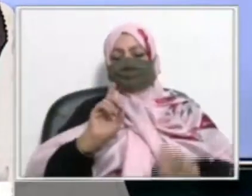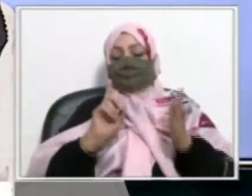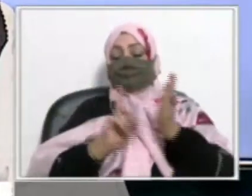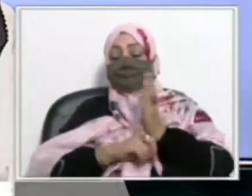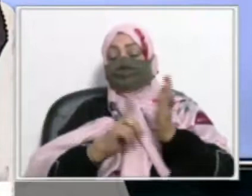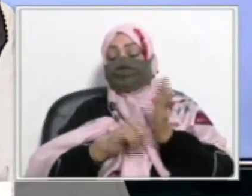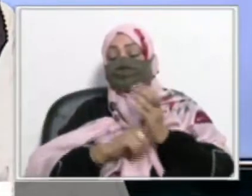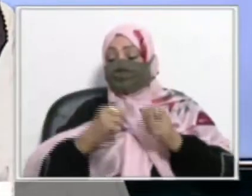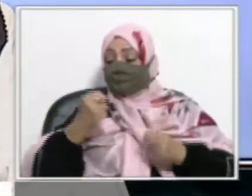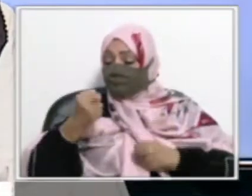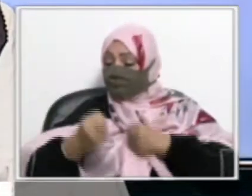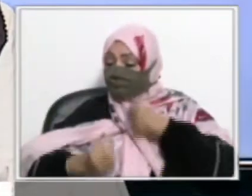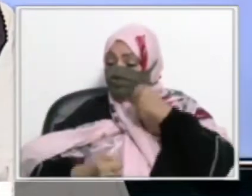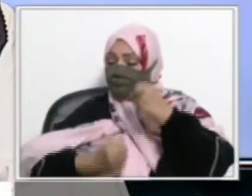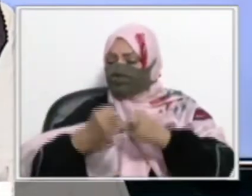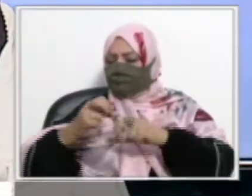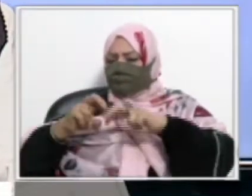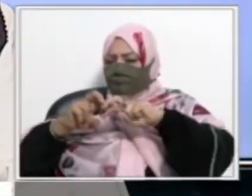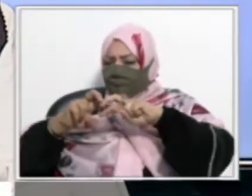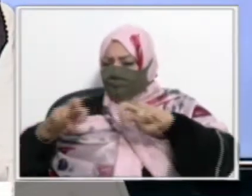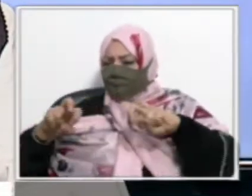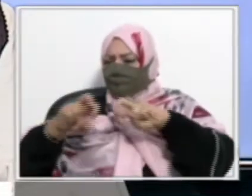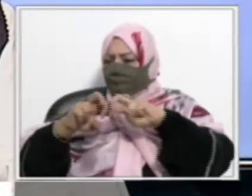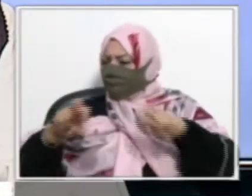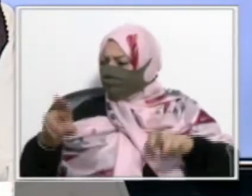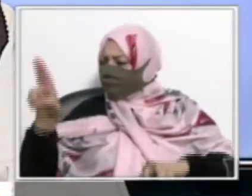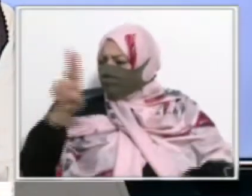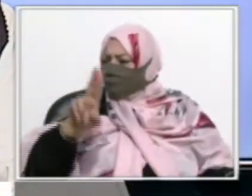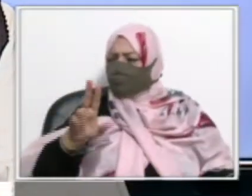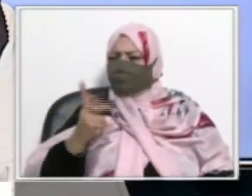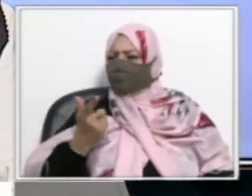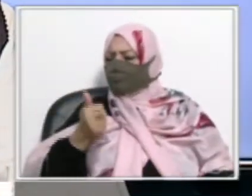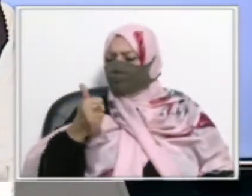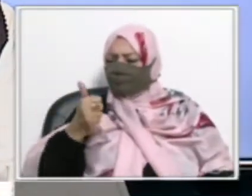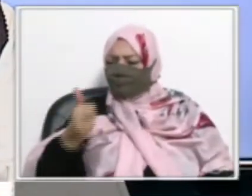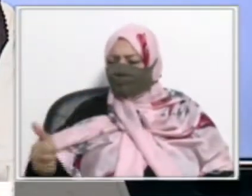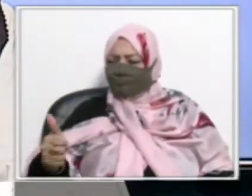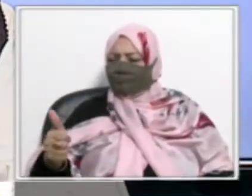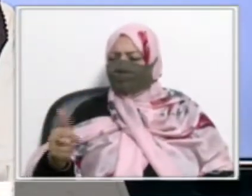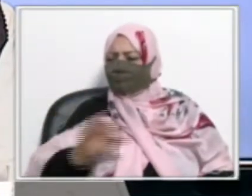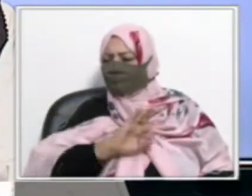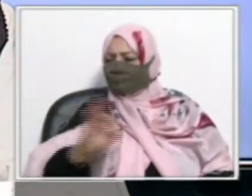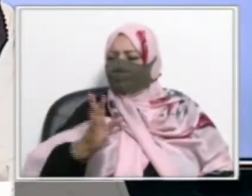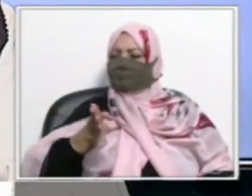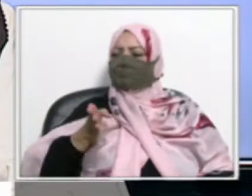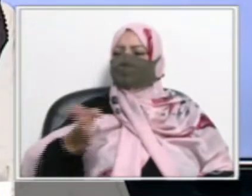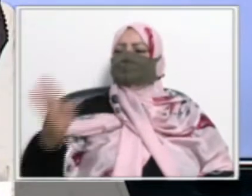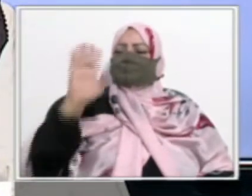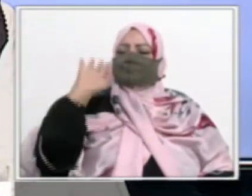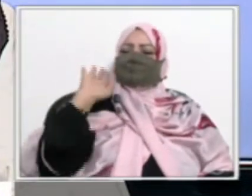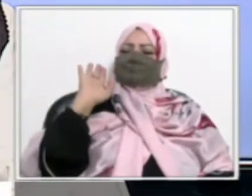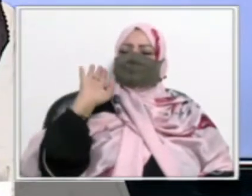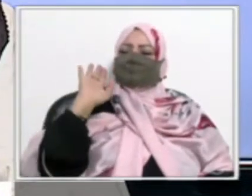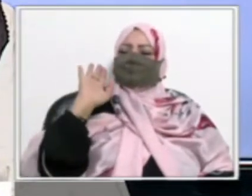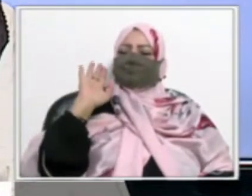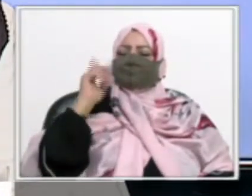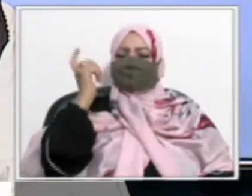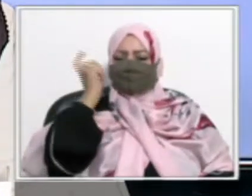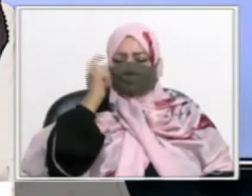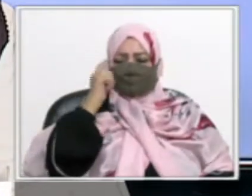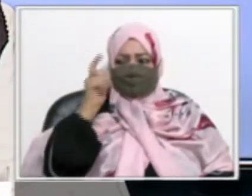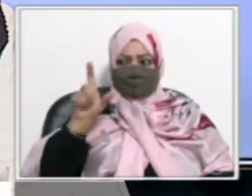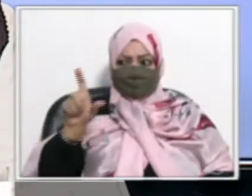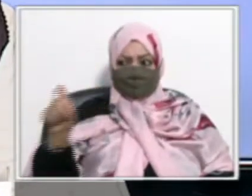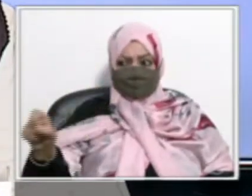فإن غلب على ظنك فلان توفرت فيه هذه الشروط فلا يحل لك أن تتنقل بين العلماء وتبحث عن المخارج،